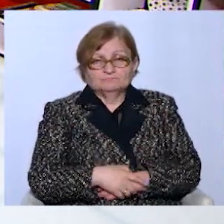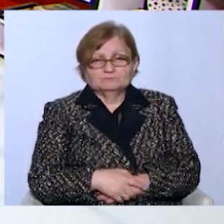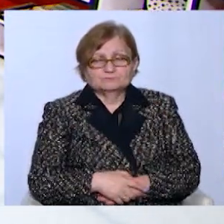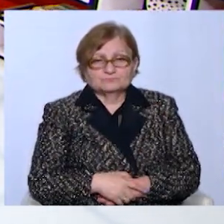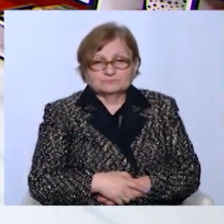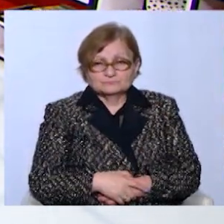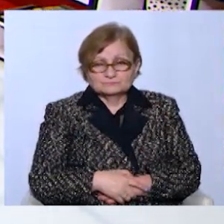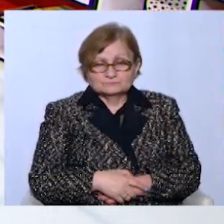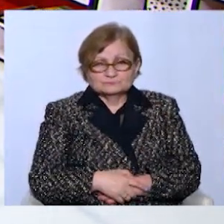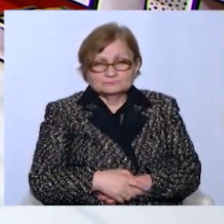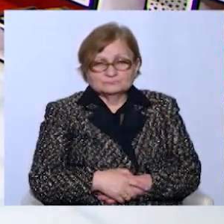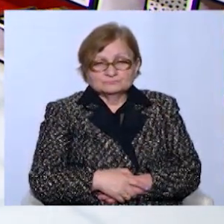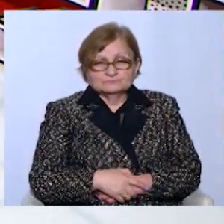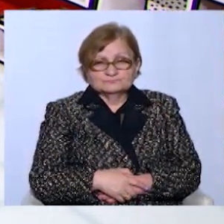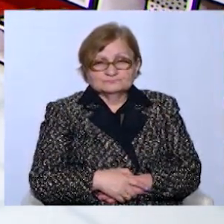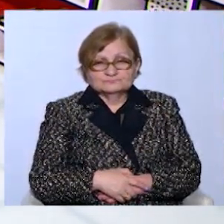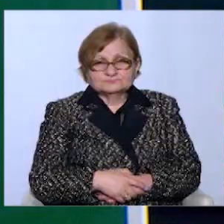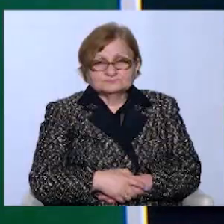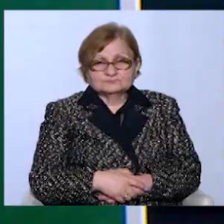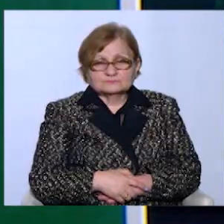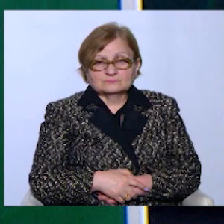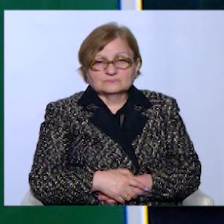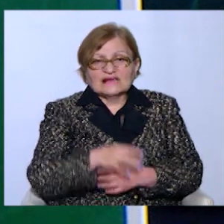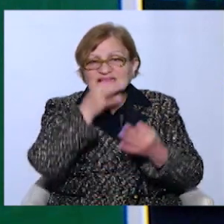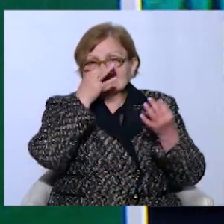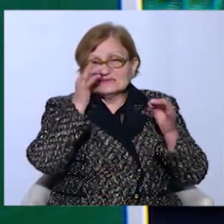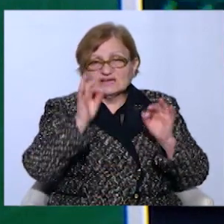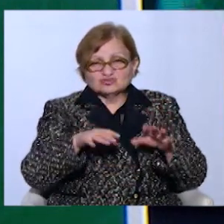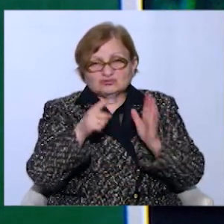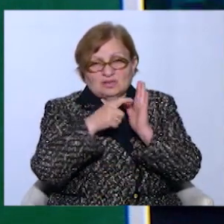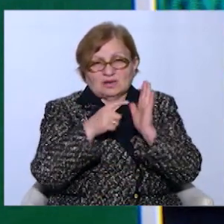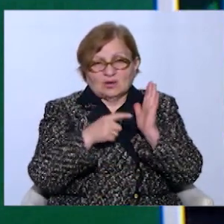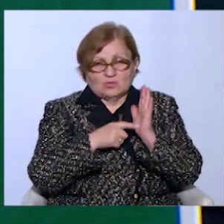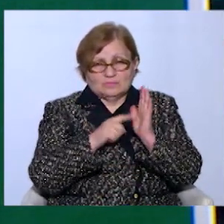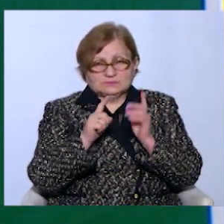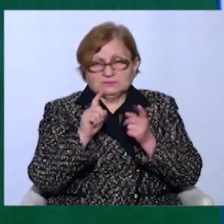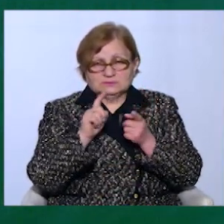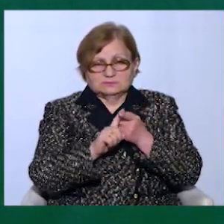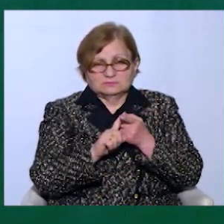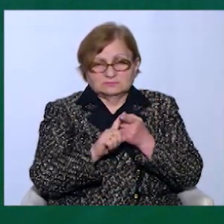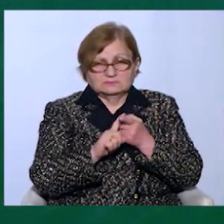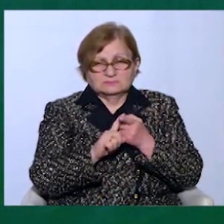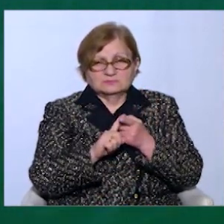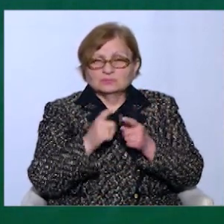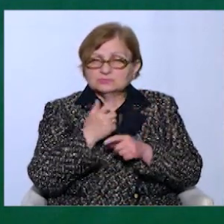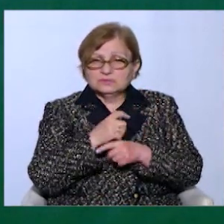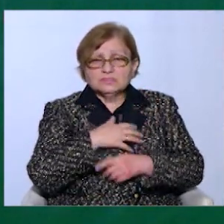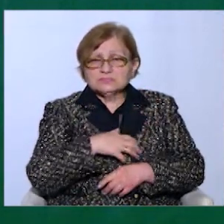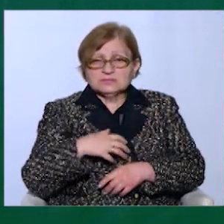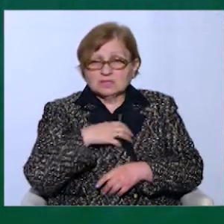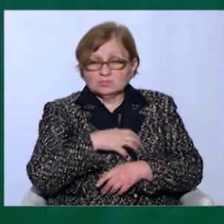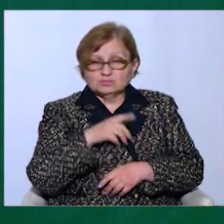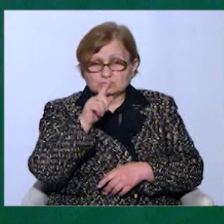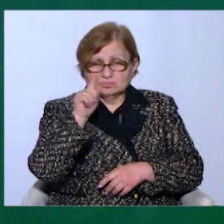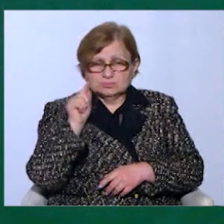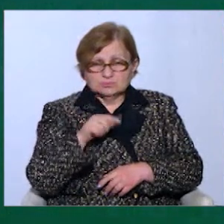მაშ რა შეეხება ნაშთიან გაყოფას. ესეც საკმაოდ სერიოზული საკითხი არის